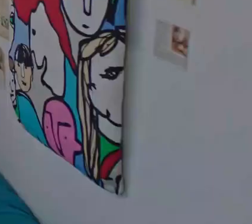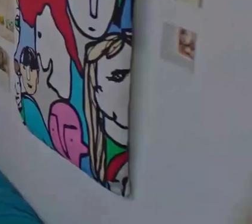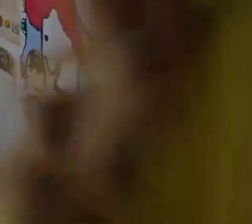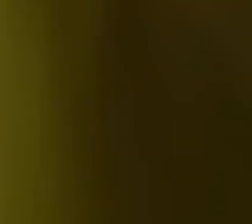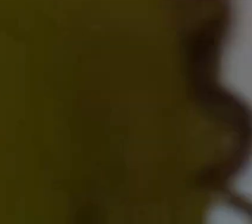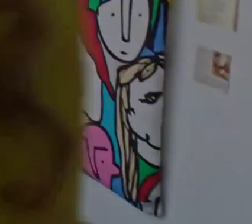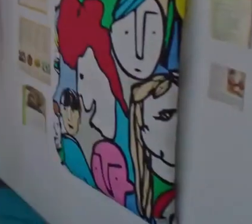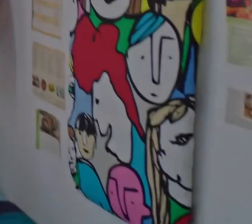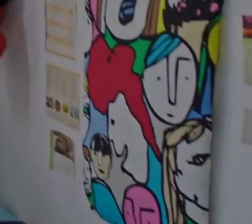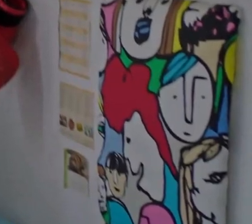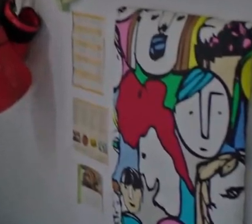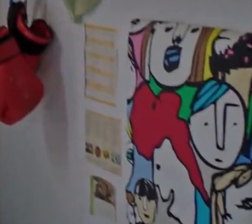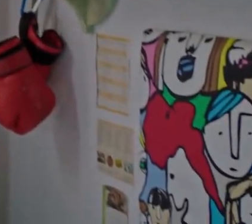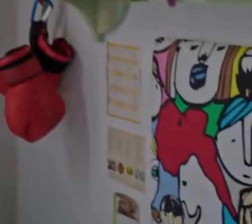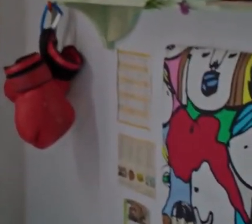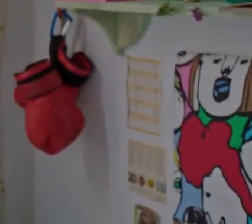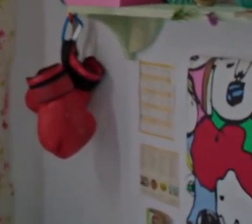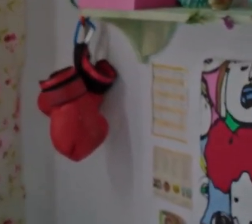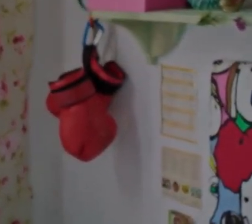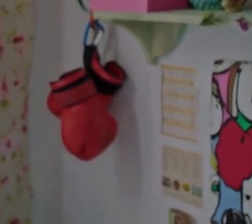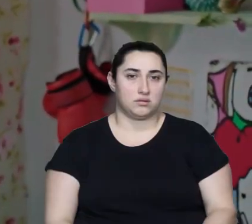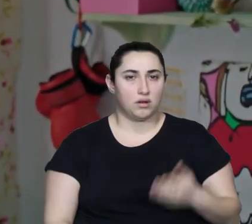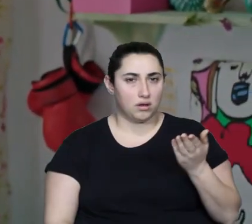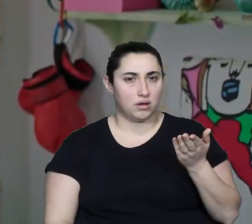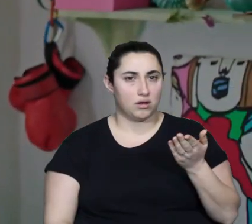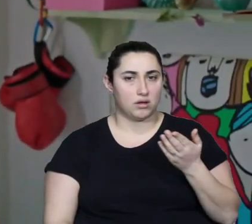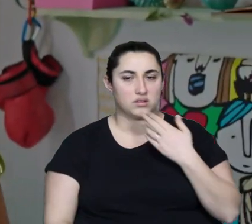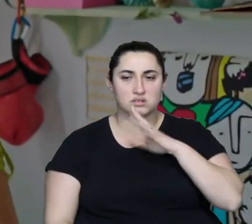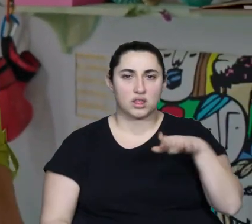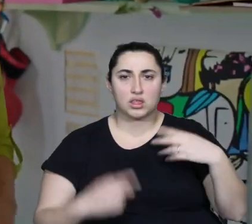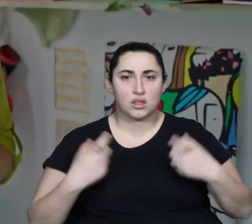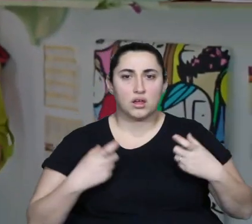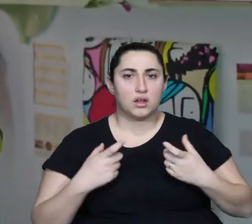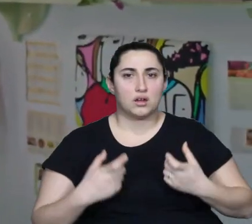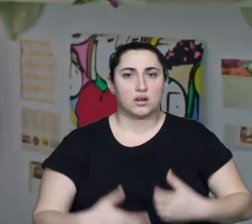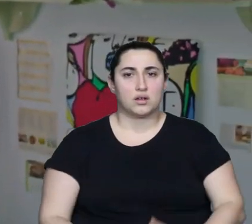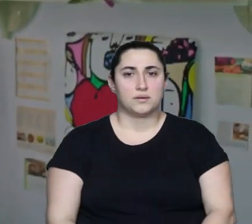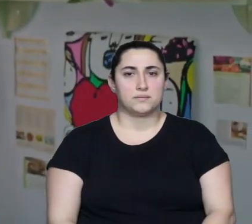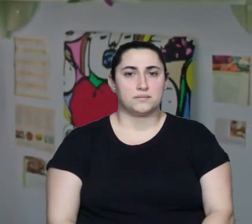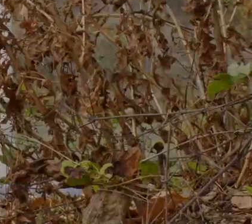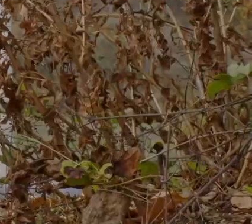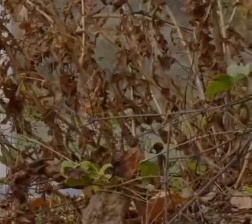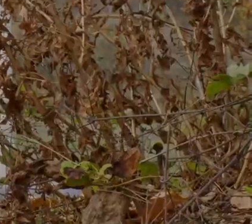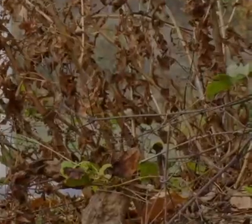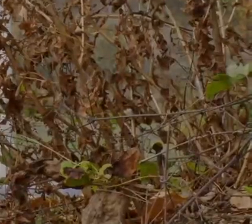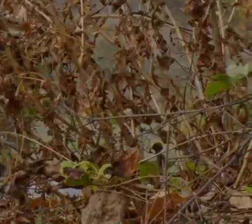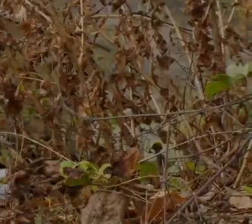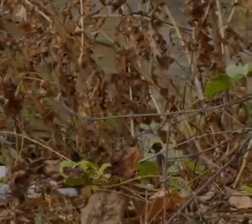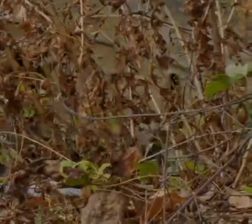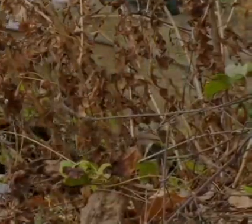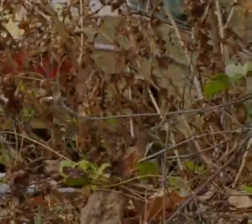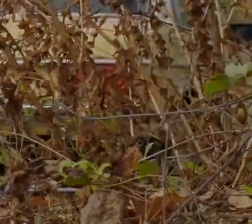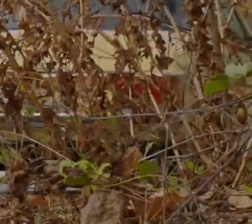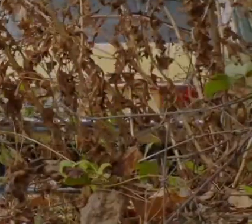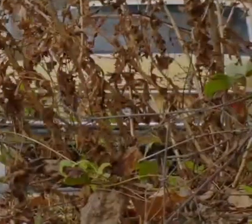Burcu kızların odasına girdi. Aa, nerede bunlar ya? Arama yapıyor.